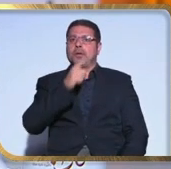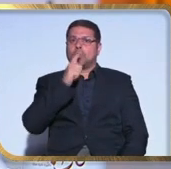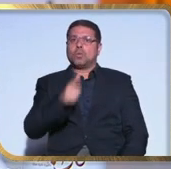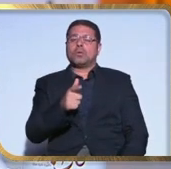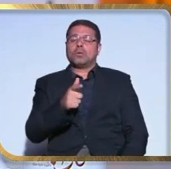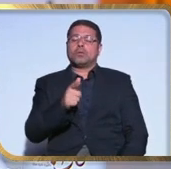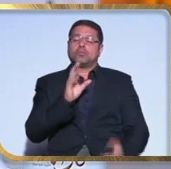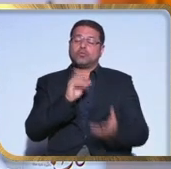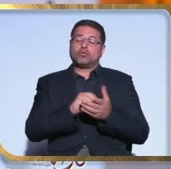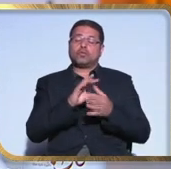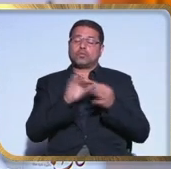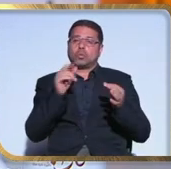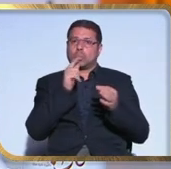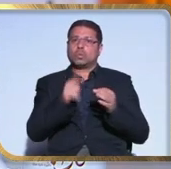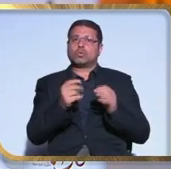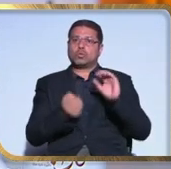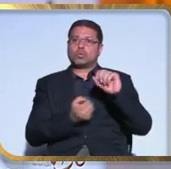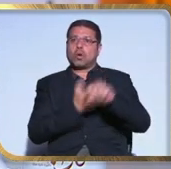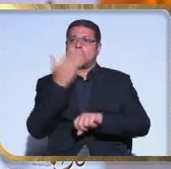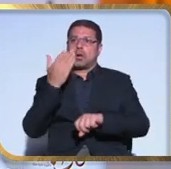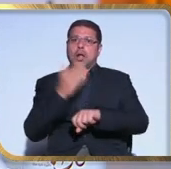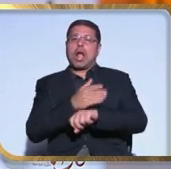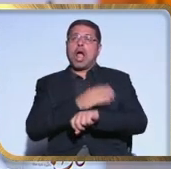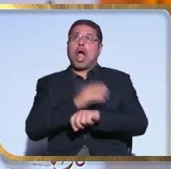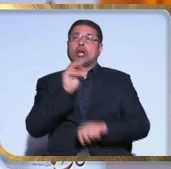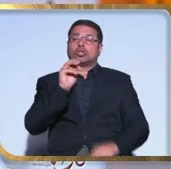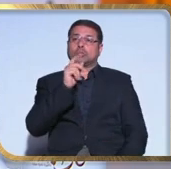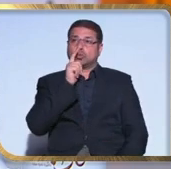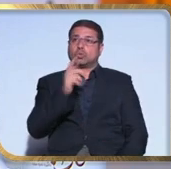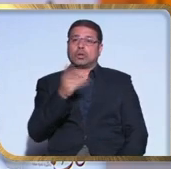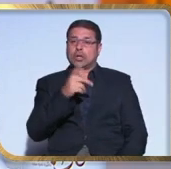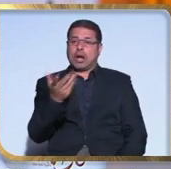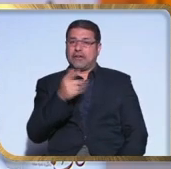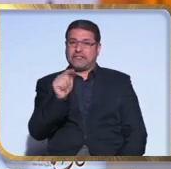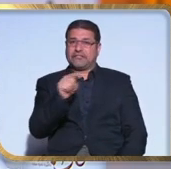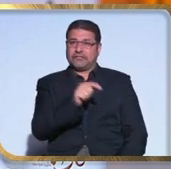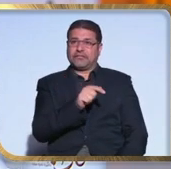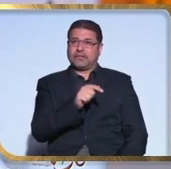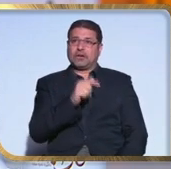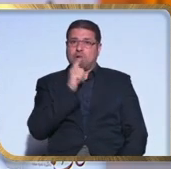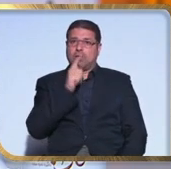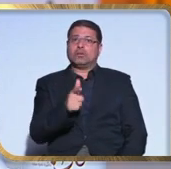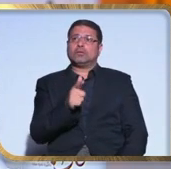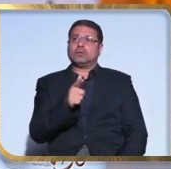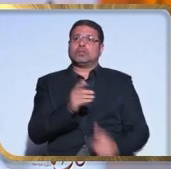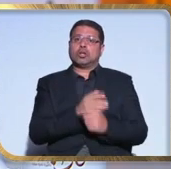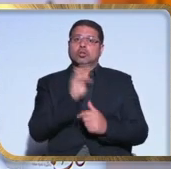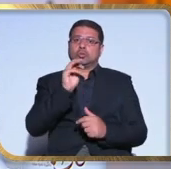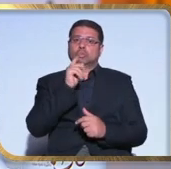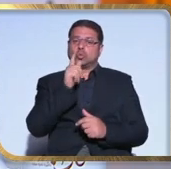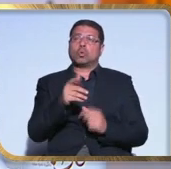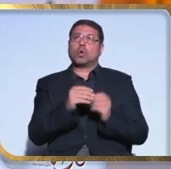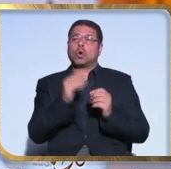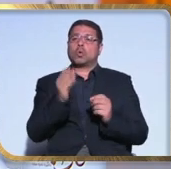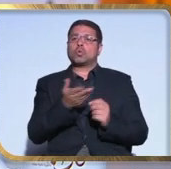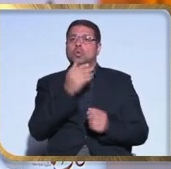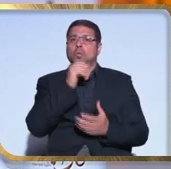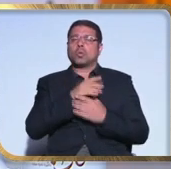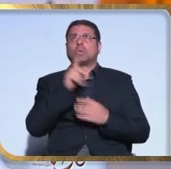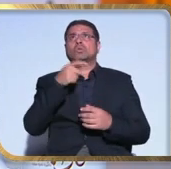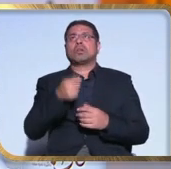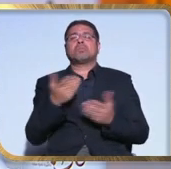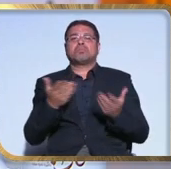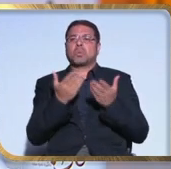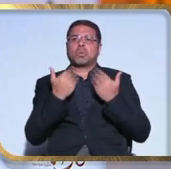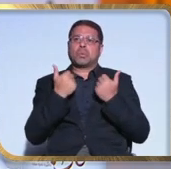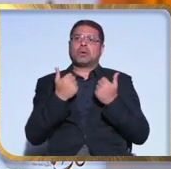يوم النبي كده الصبح بيقول لها يا عائشه هل عندكم من شيء قالت يده عائشه فقلت يا رسول الله ما عندنا